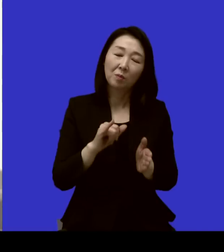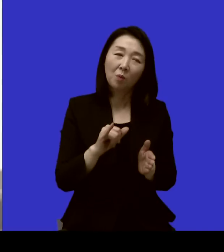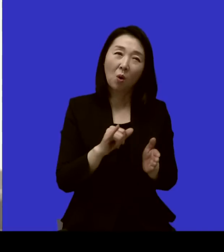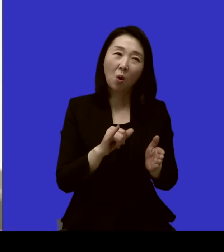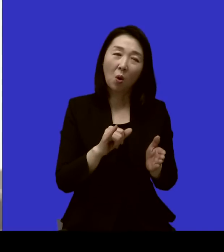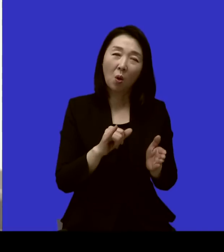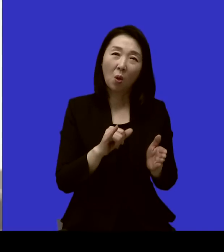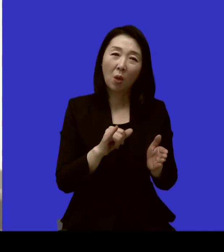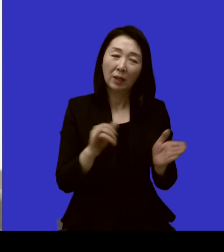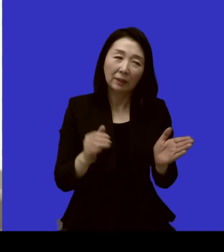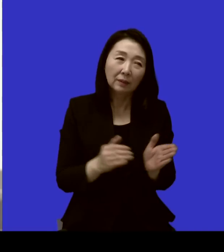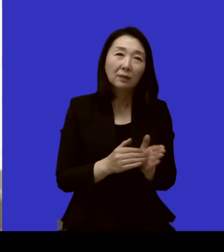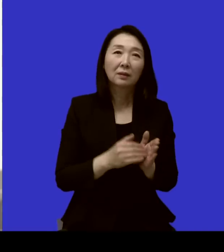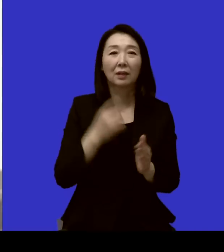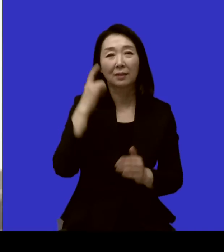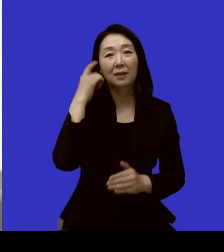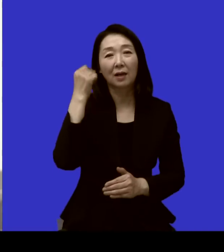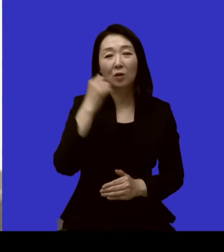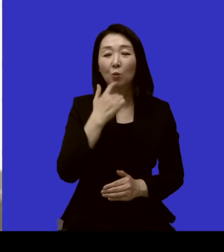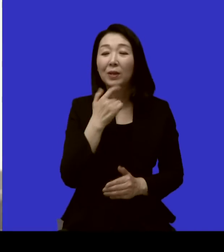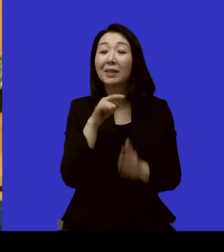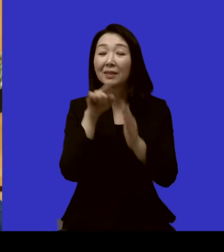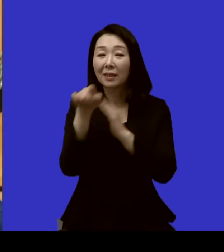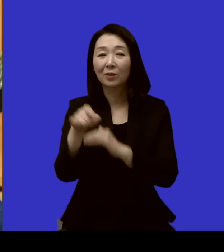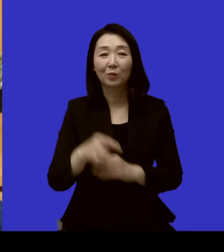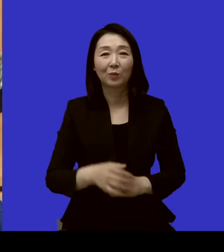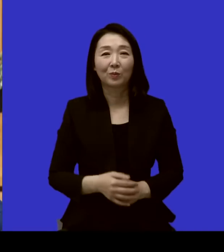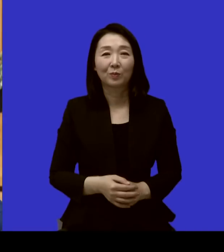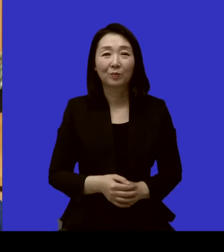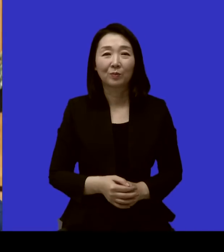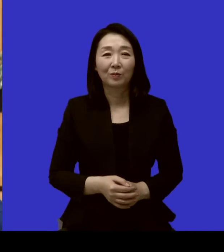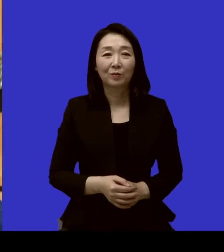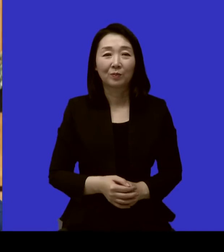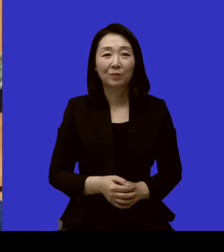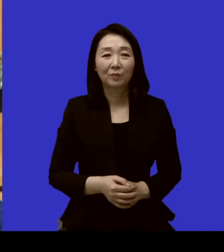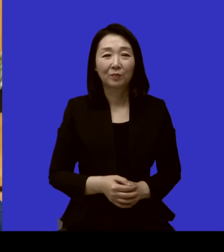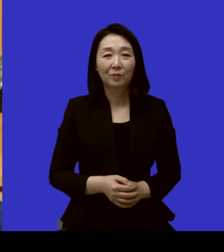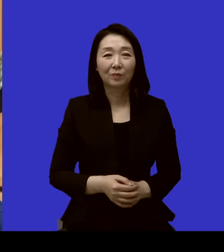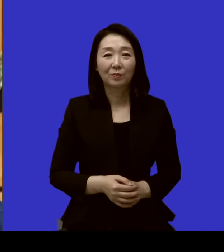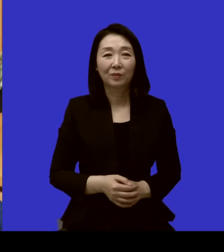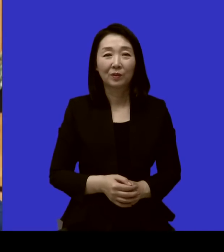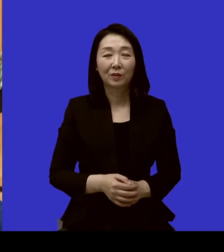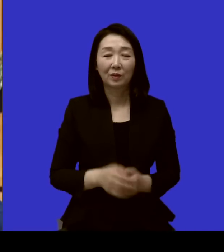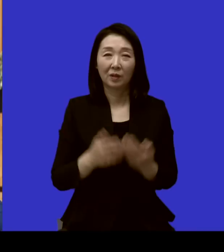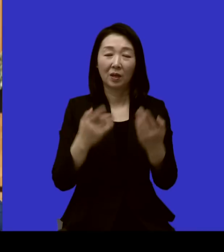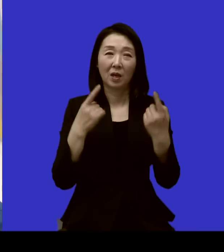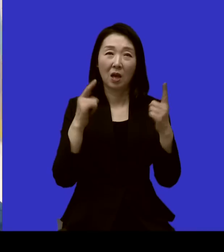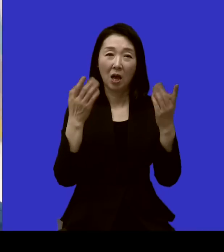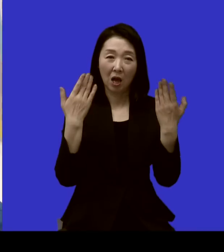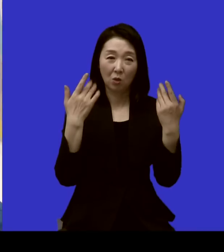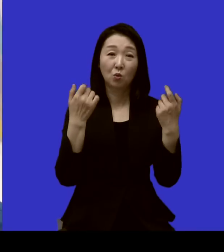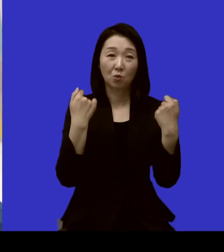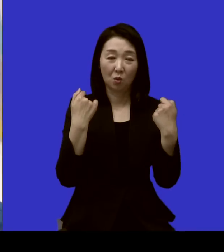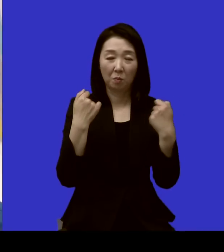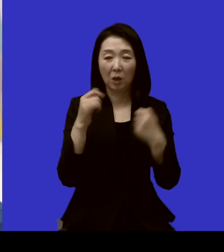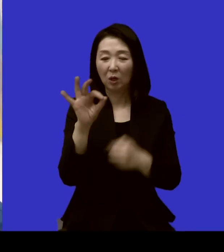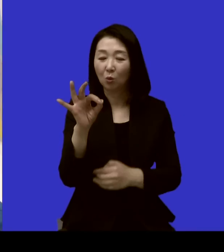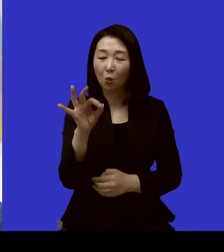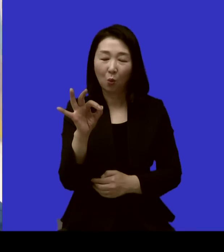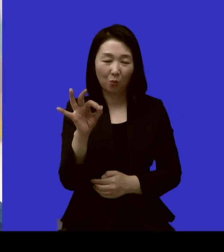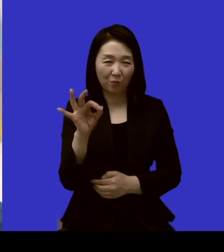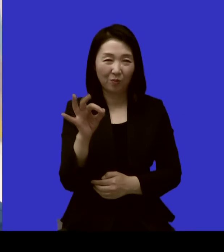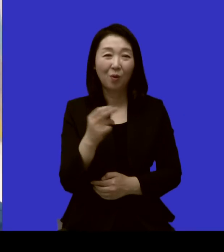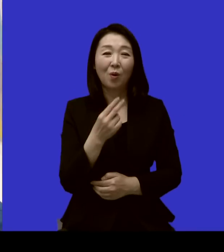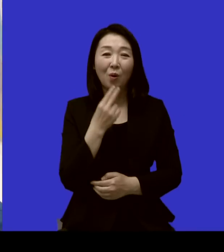생각에 그런 마음을 가지고 핀란드에 갔었던 것 같아요. 네. 근데 뭐 그때가 학교를 바로 졸업했었고 돈도 없었기 때문에 예. 그